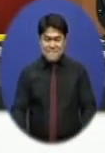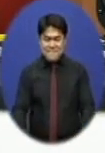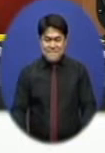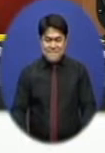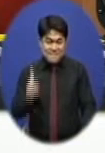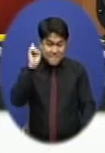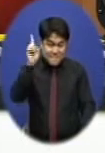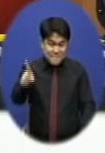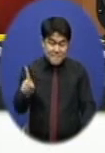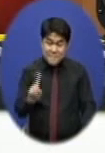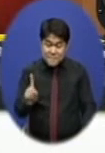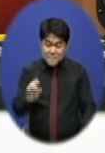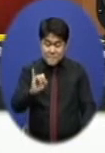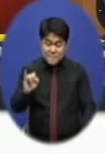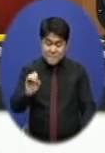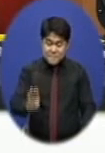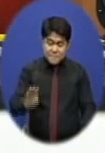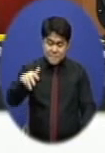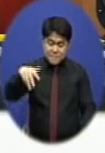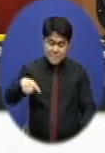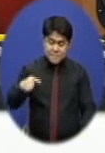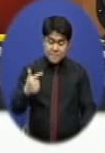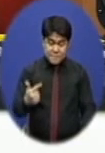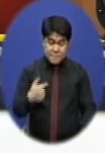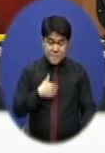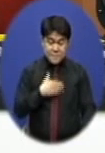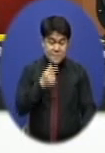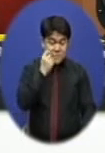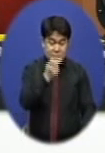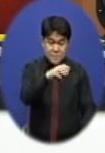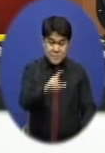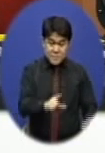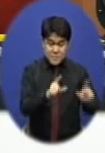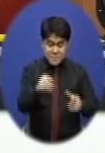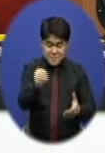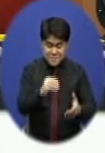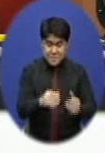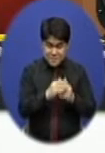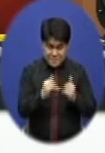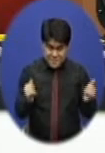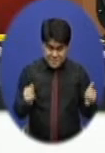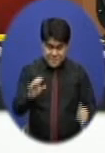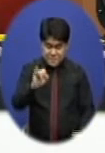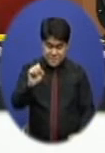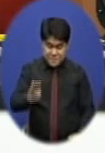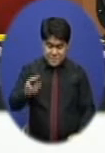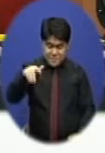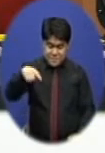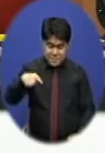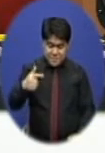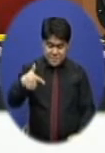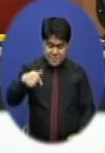자, 내일이 입춘입니다. 네. 그래서 제가 아는 그 울산에 계시는 서해가님이 입춘대길이라는 한문을 계속